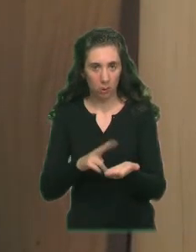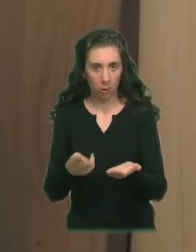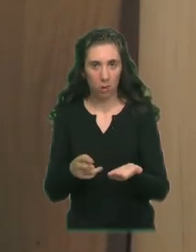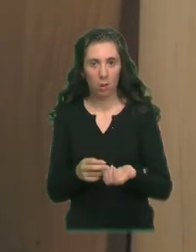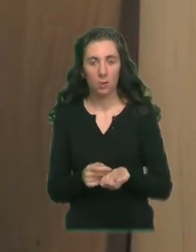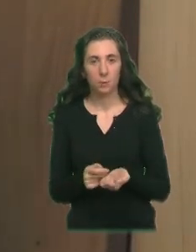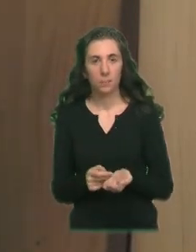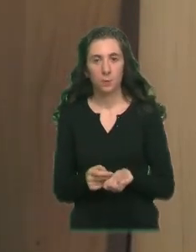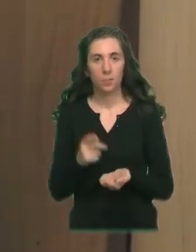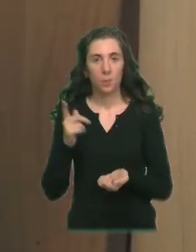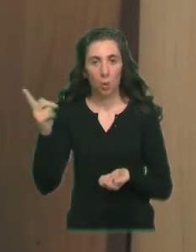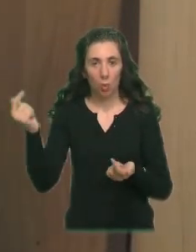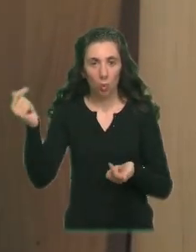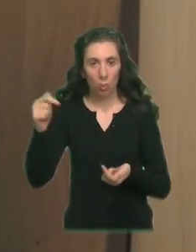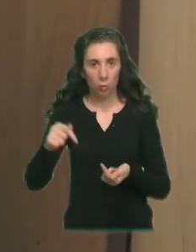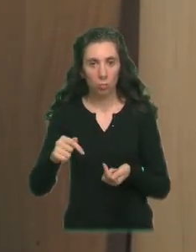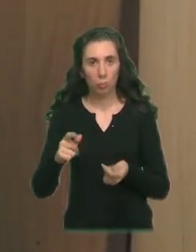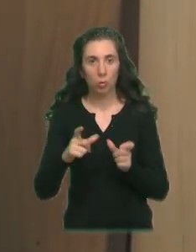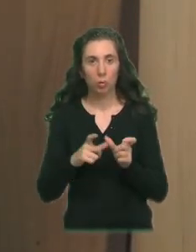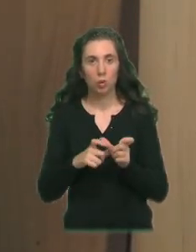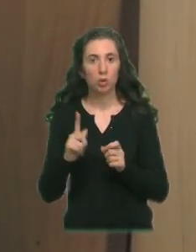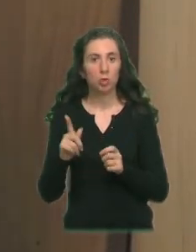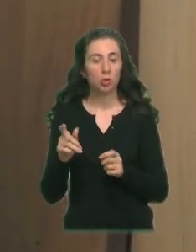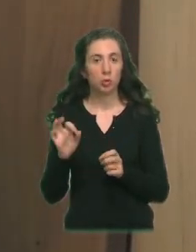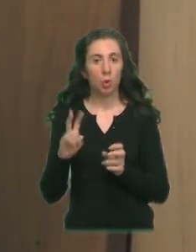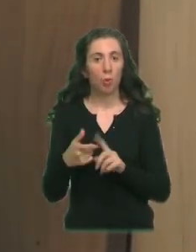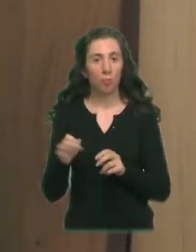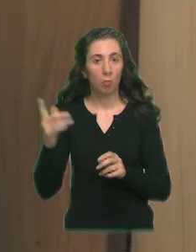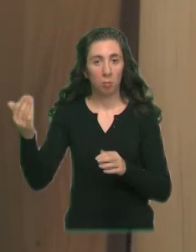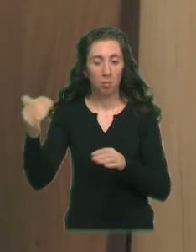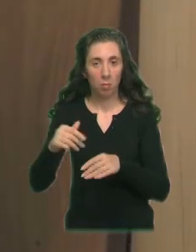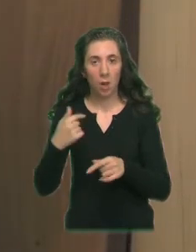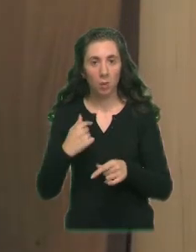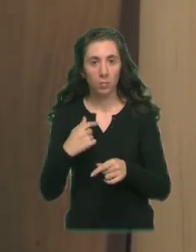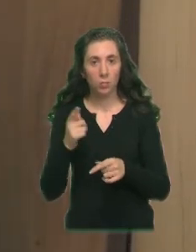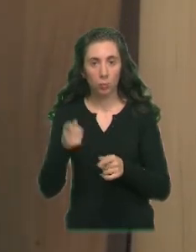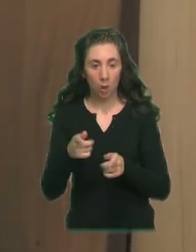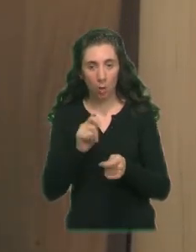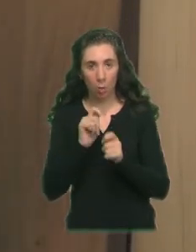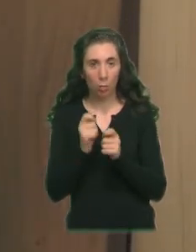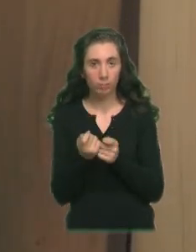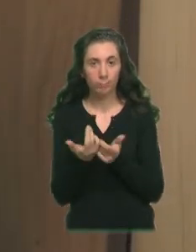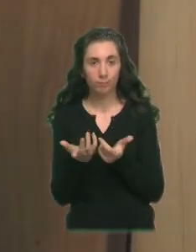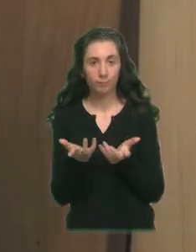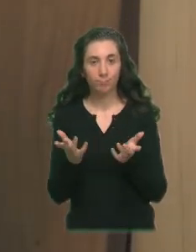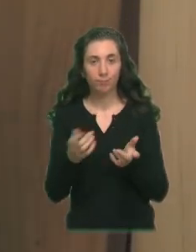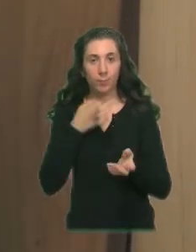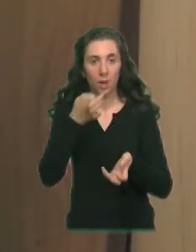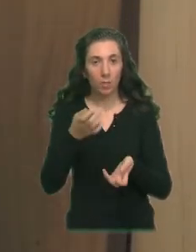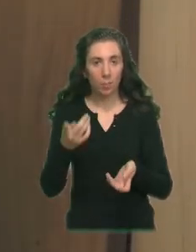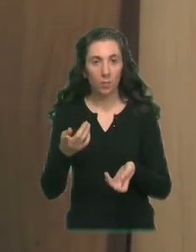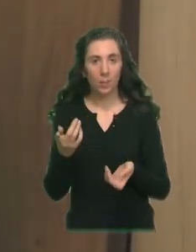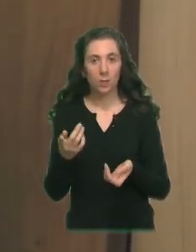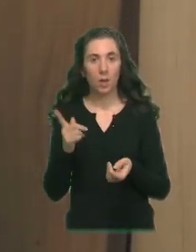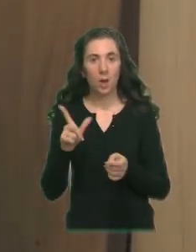toga, i dok je on ušao valjda u Šiofoku tu negdje i nismo se tako, mislim, onda smo pitali